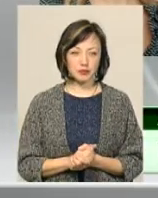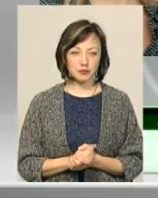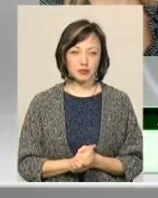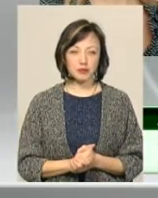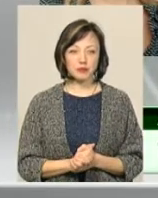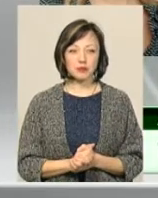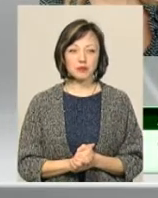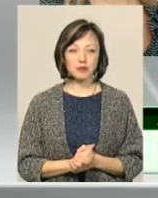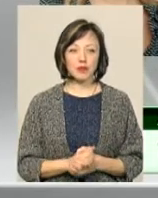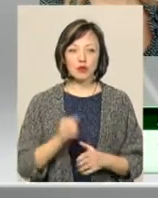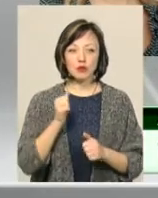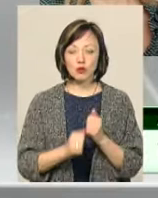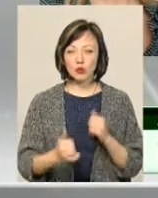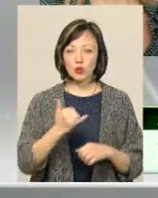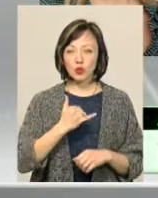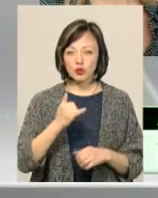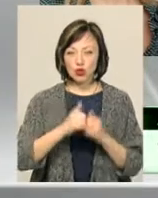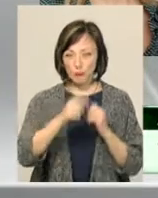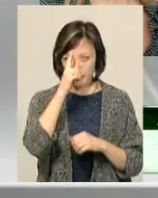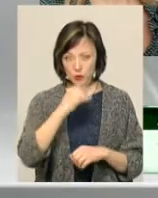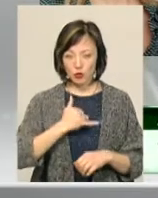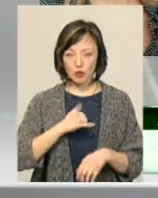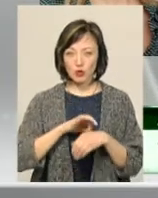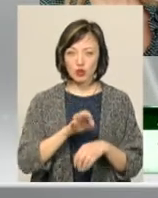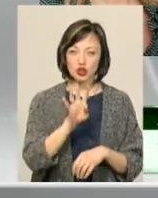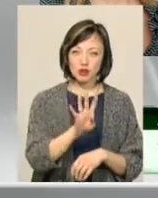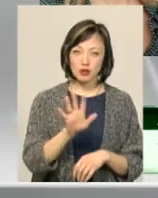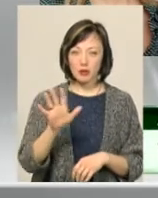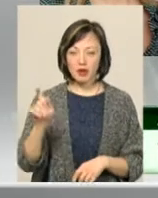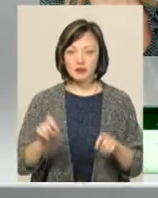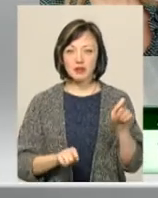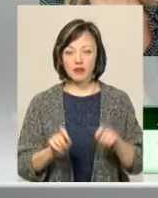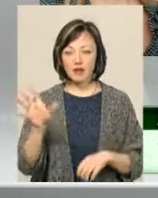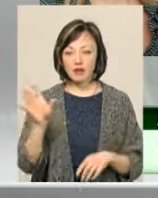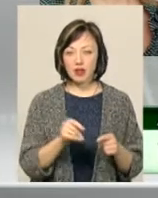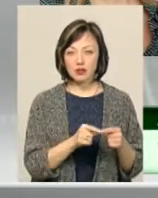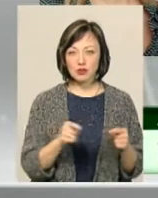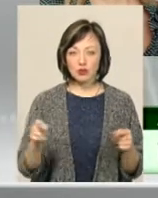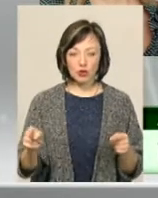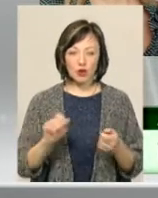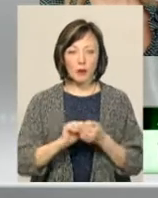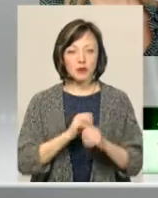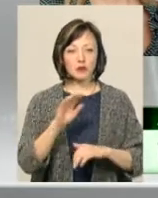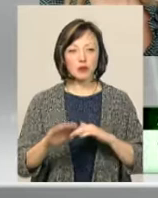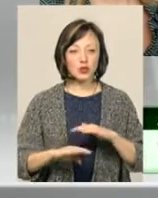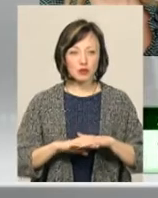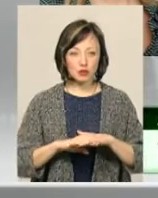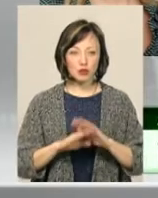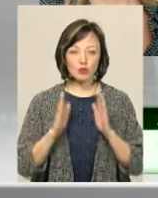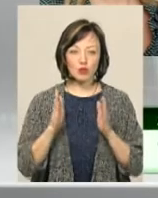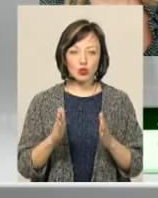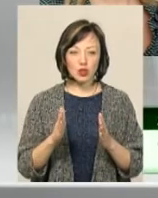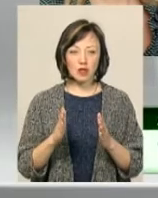Щомісяця у нас проводиться 4-5 фестивалів, а отже весь сезон уікендів у нашому Кам'янці-Подільському